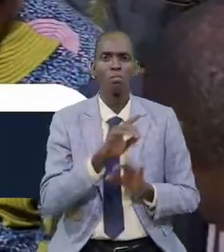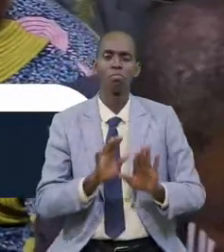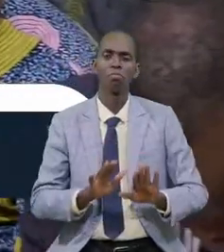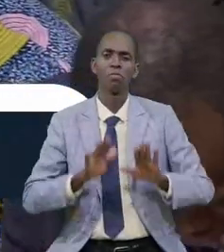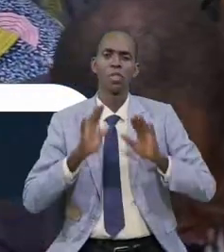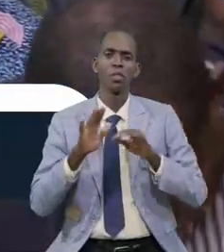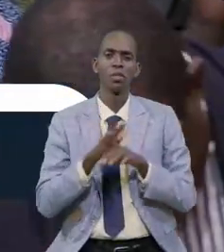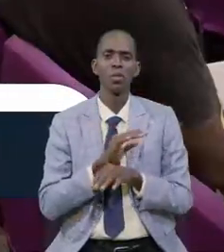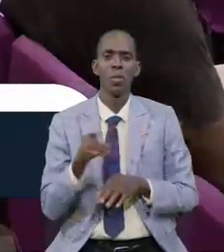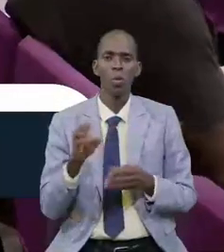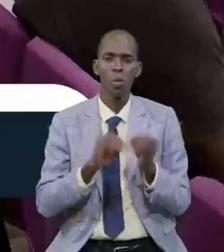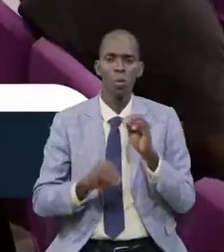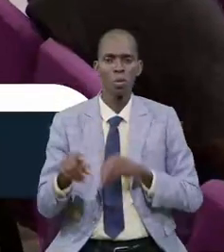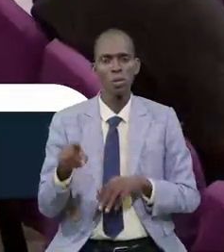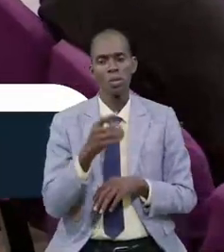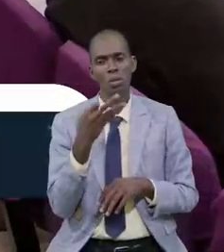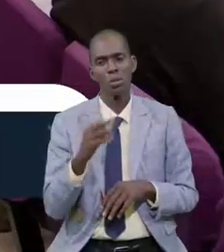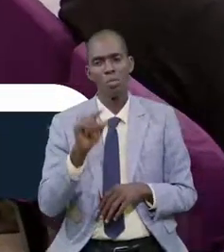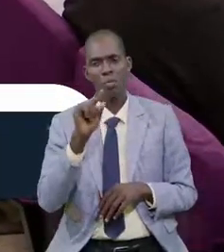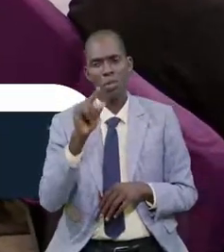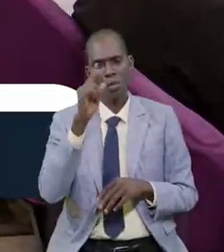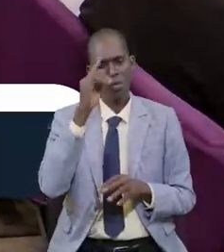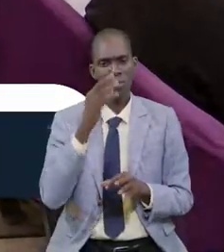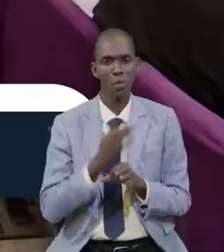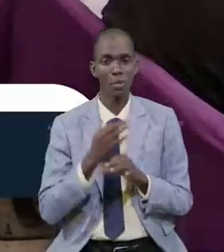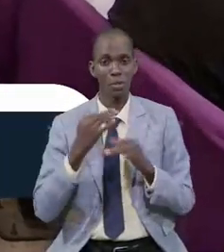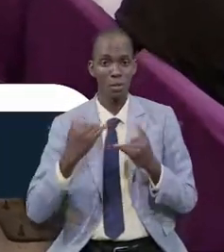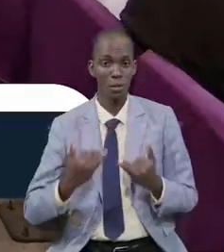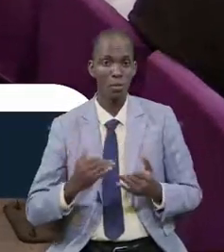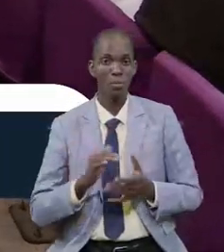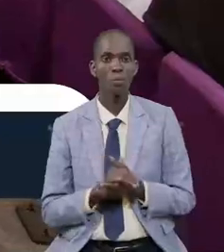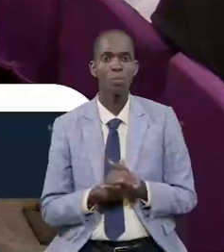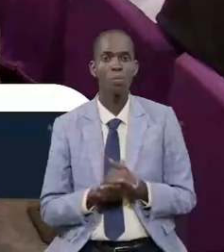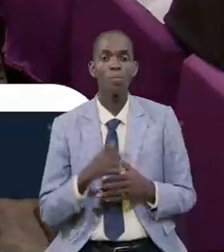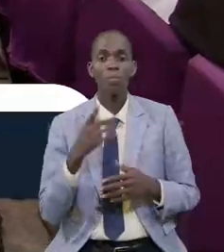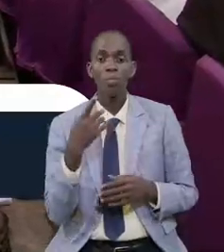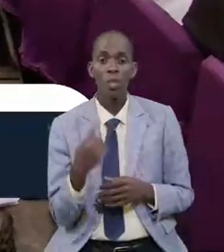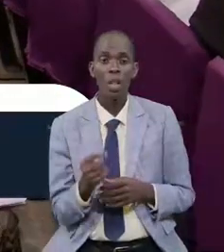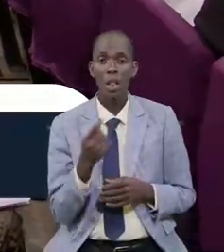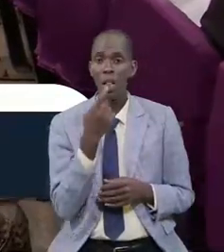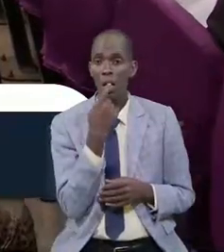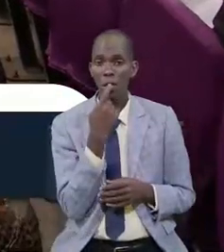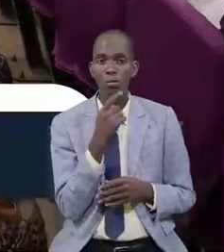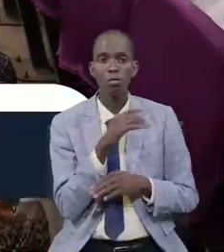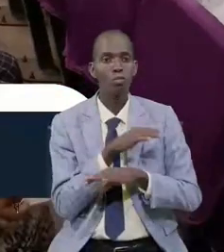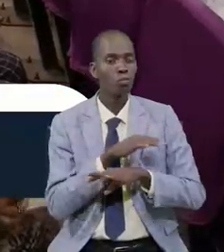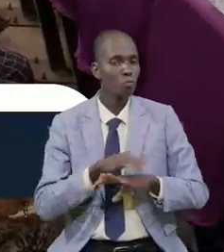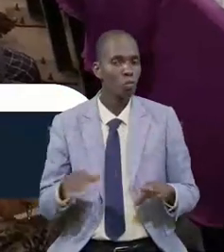Pourquoi avez-vous peur, gens de peu de foi? La langue